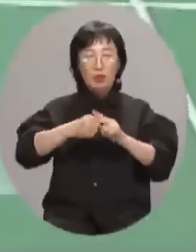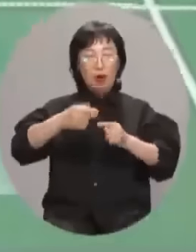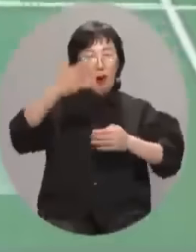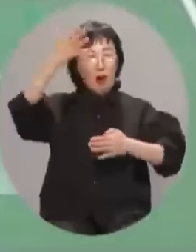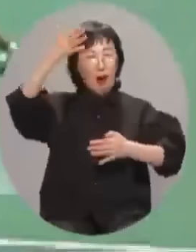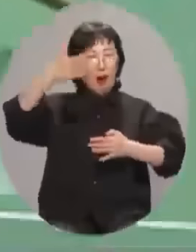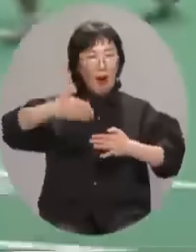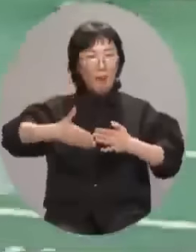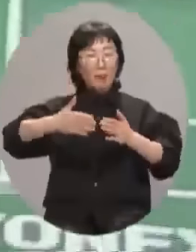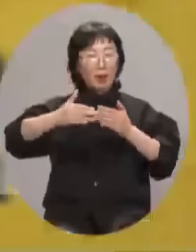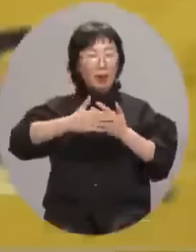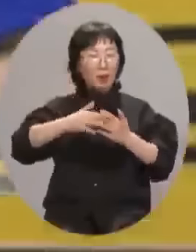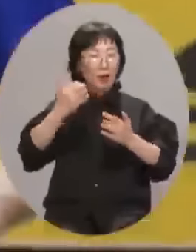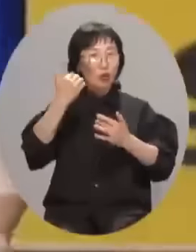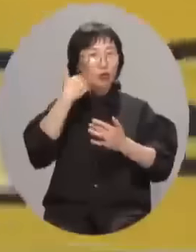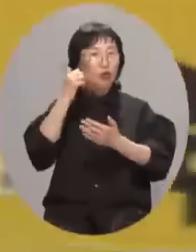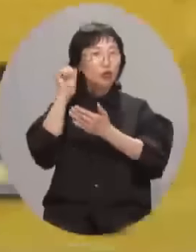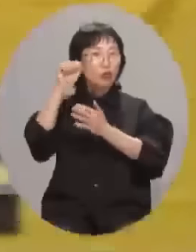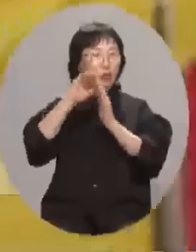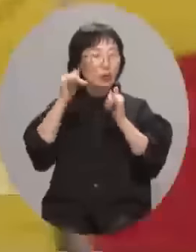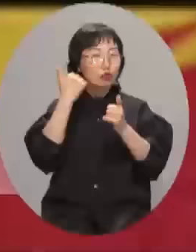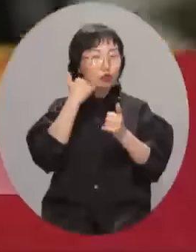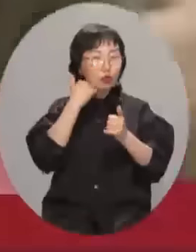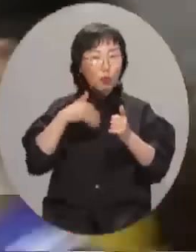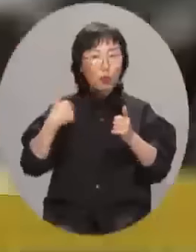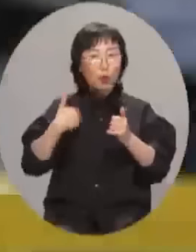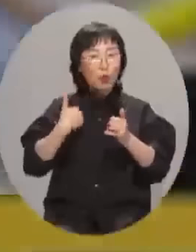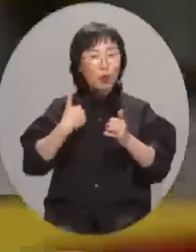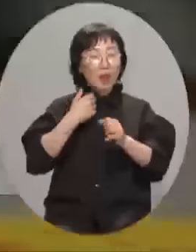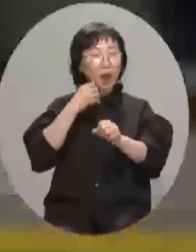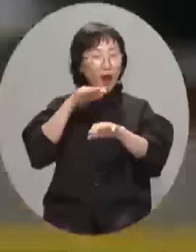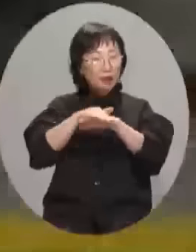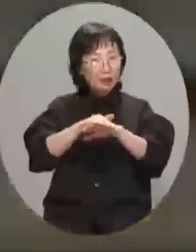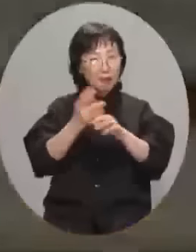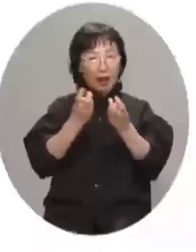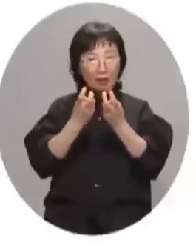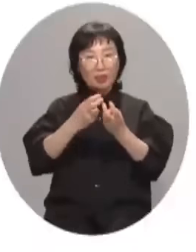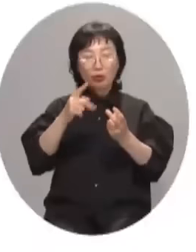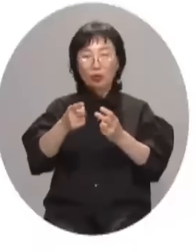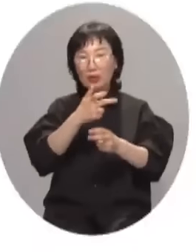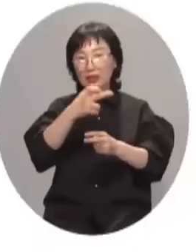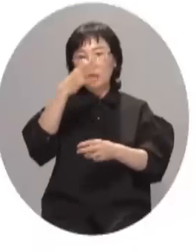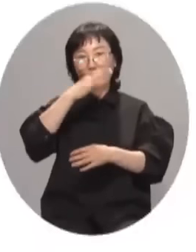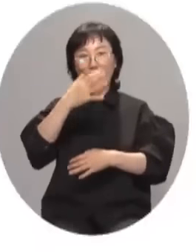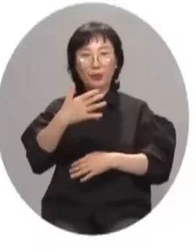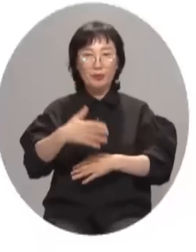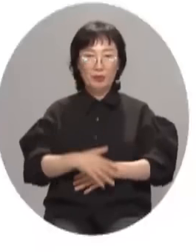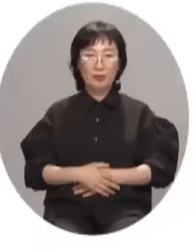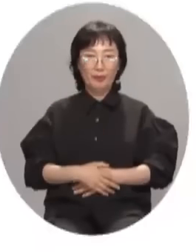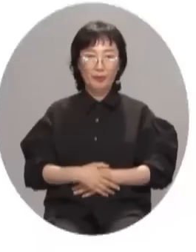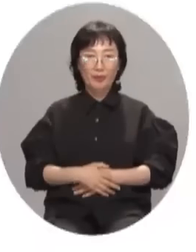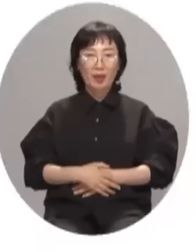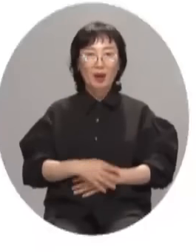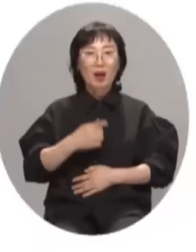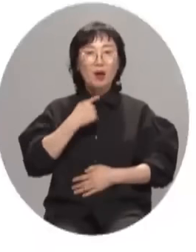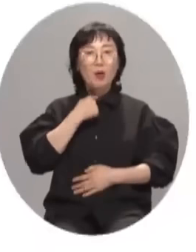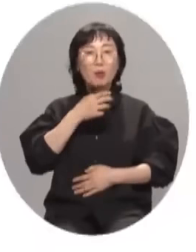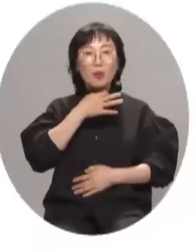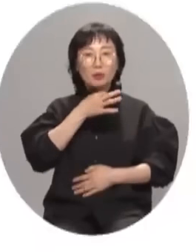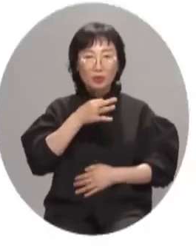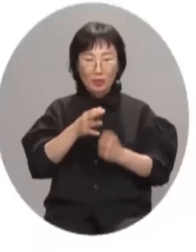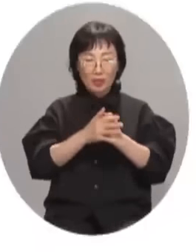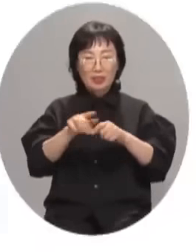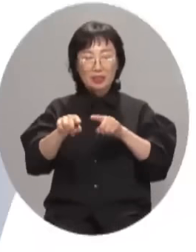누구인지 모르게 한다던 블라인드 채용 방식도 크게 효과를 보지는 못했습니다 복수의 심사위원들은 지도자